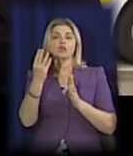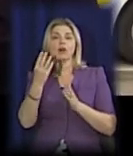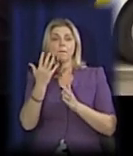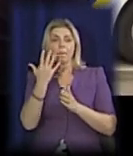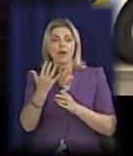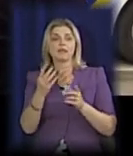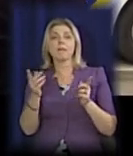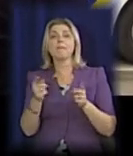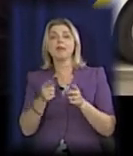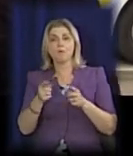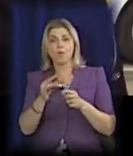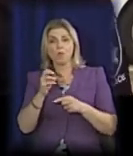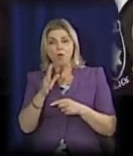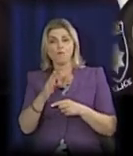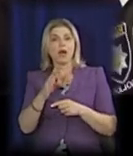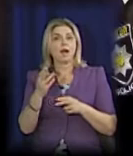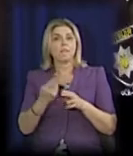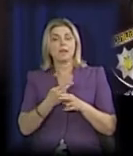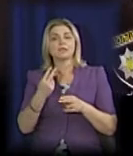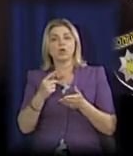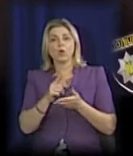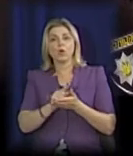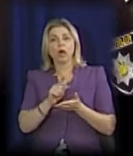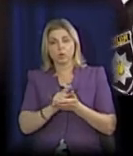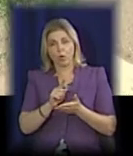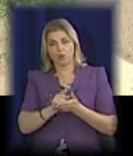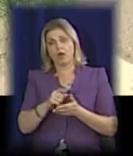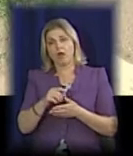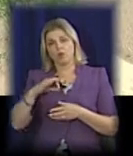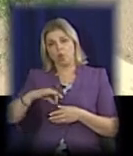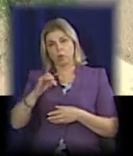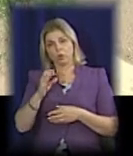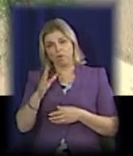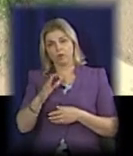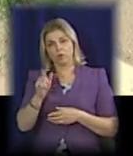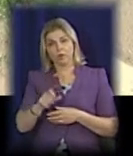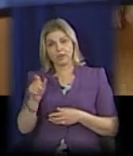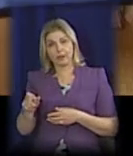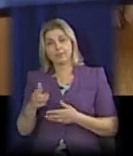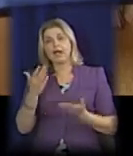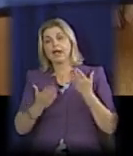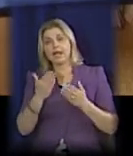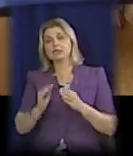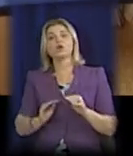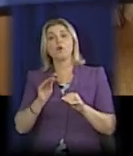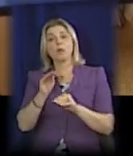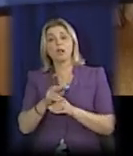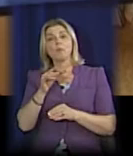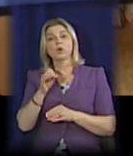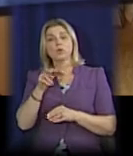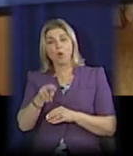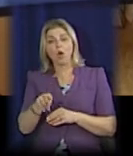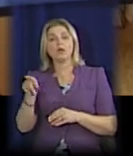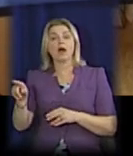штраф до 5 неоподаткованих мінімумів доходів громадян. У разі повторного протоколу патрульні вповноважені